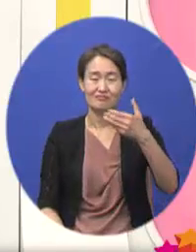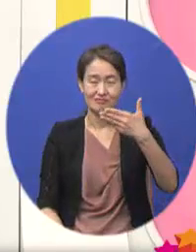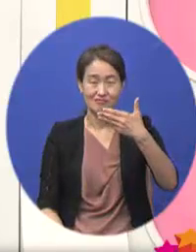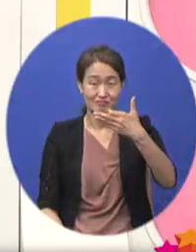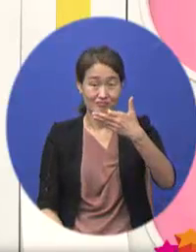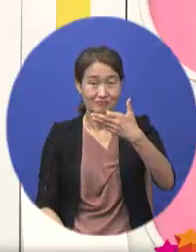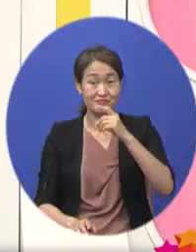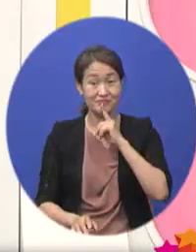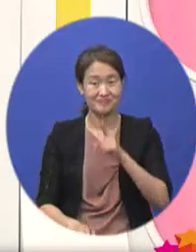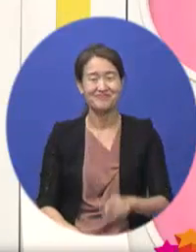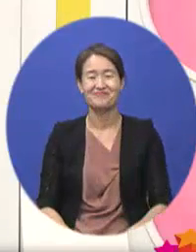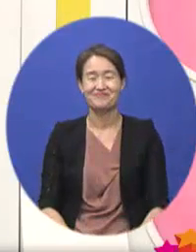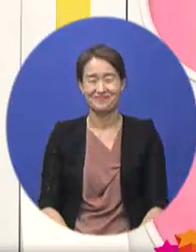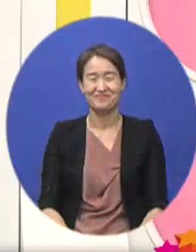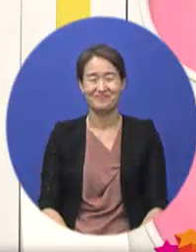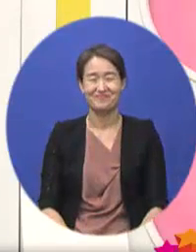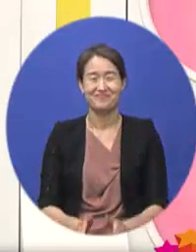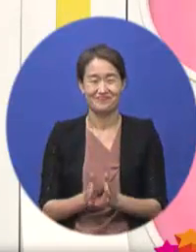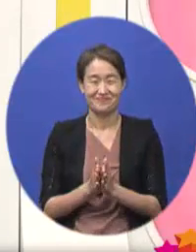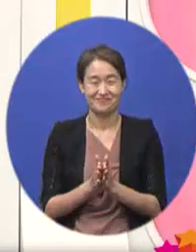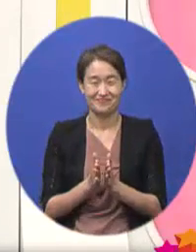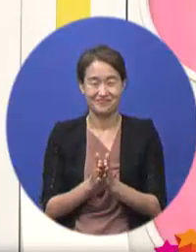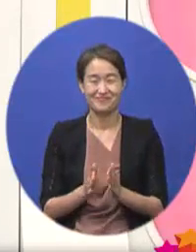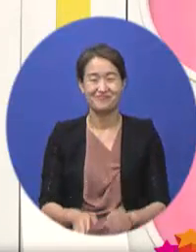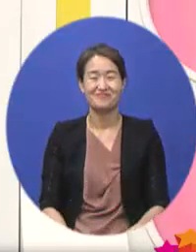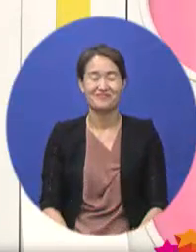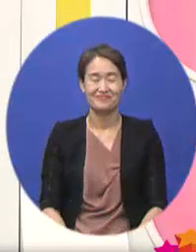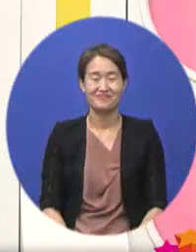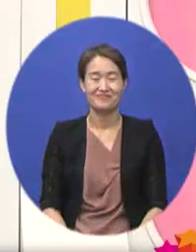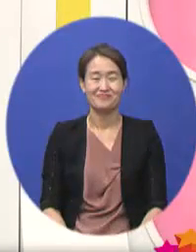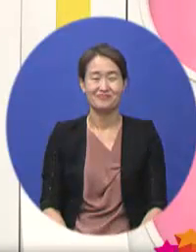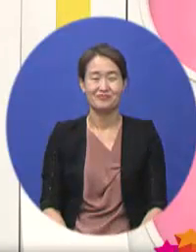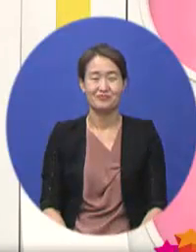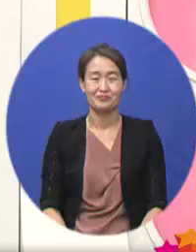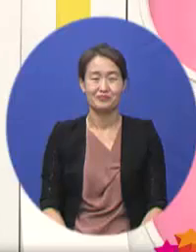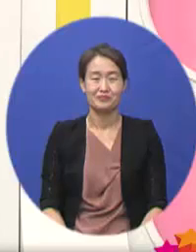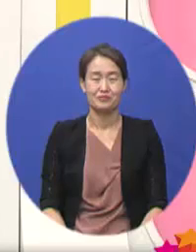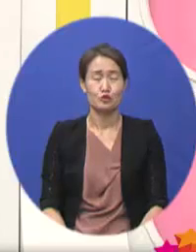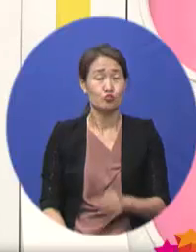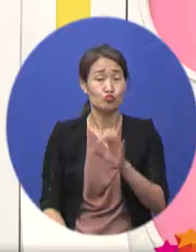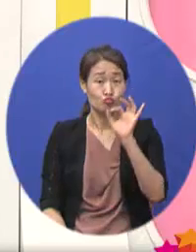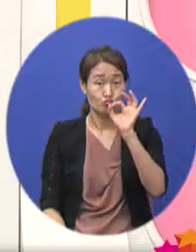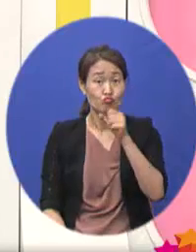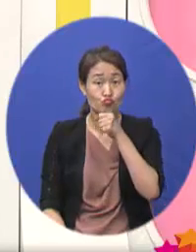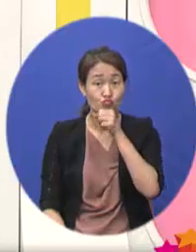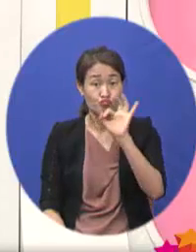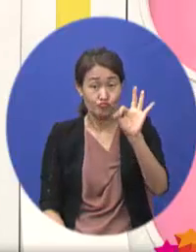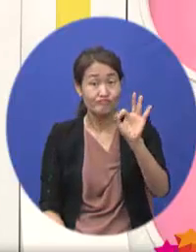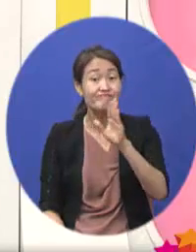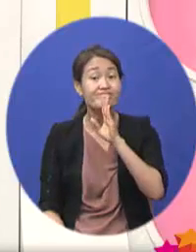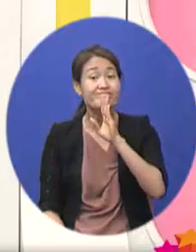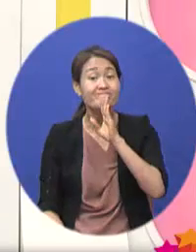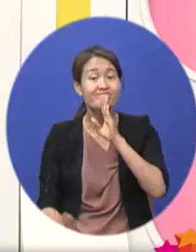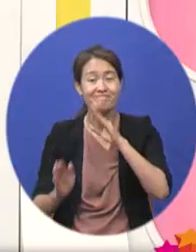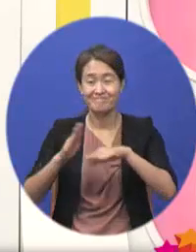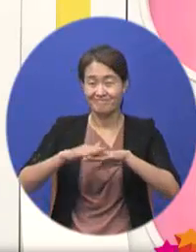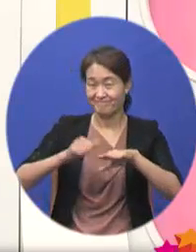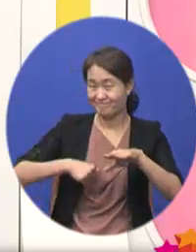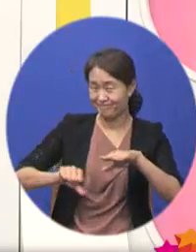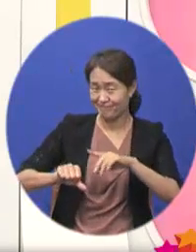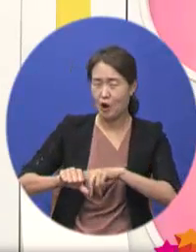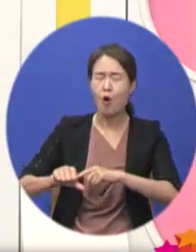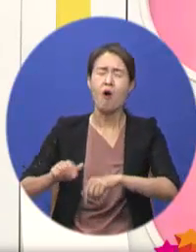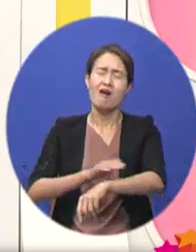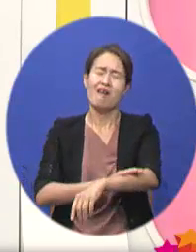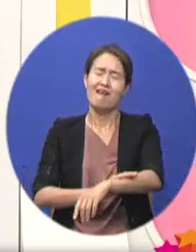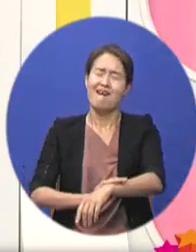9점, 9점, 9점, 보너스 10점 드립니다. 10점 잘하셨습니다. 네. 예, 이 10점 드린 것은 노래도 잘하셨는데 손주가